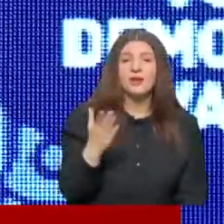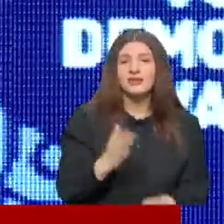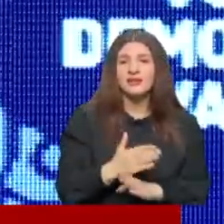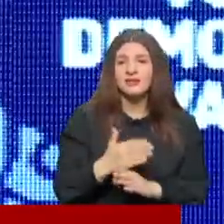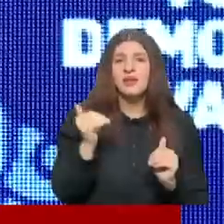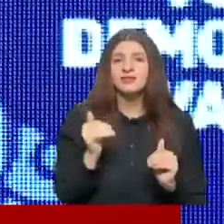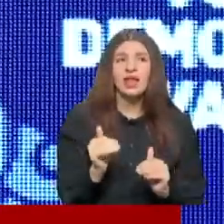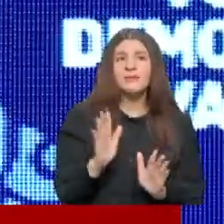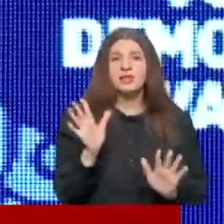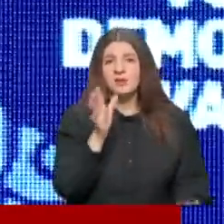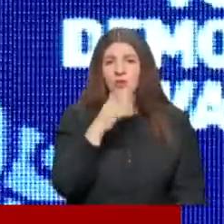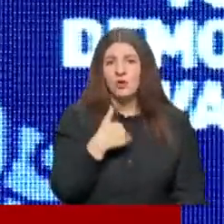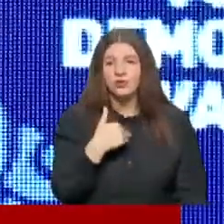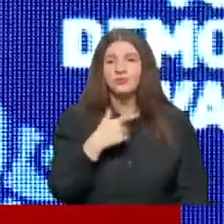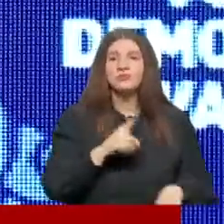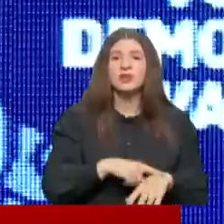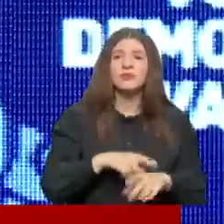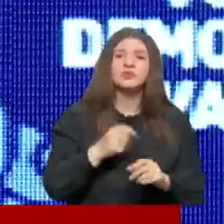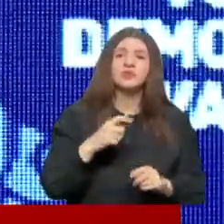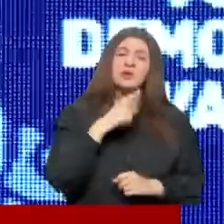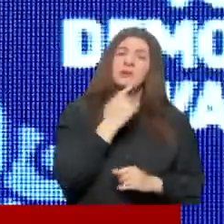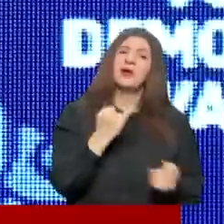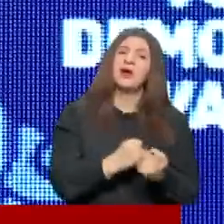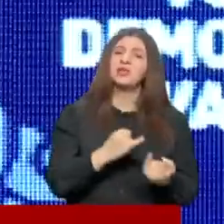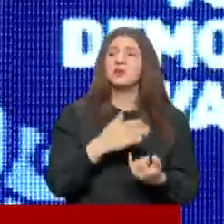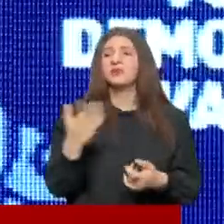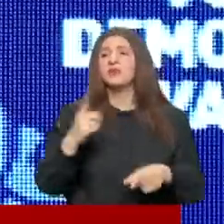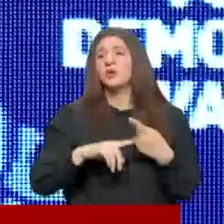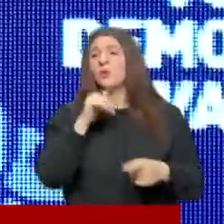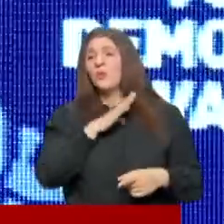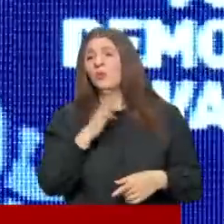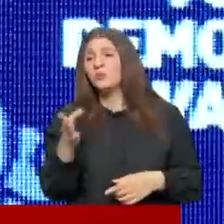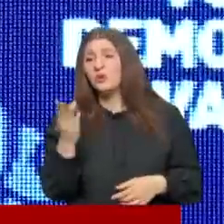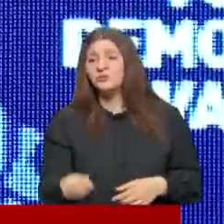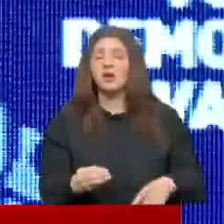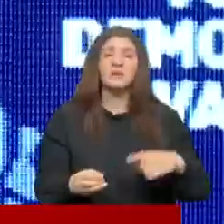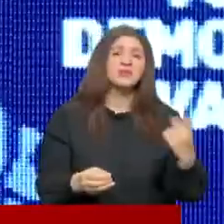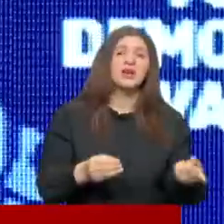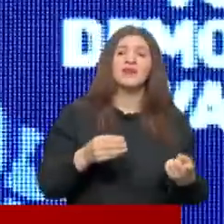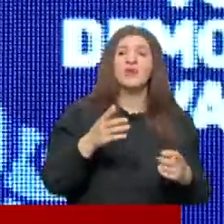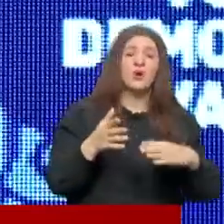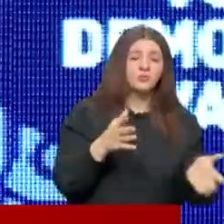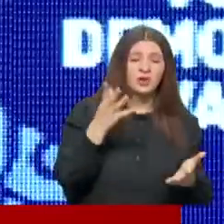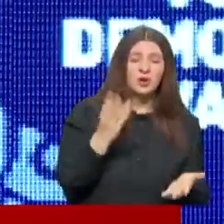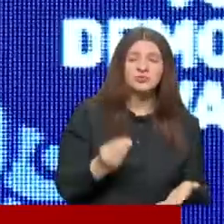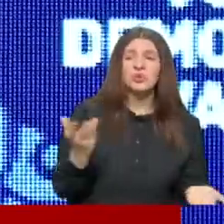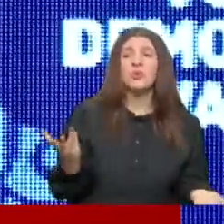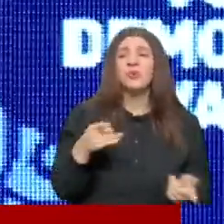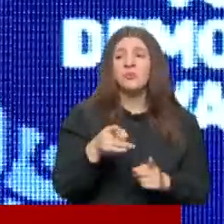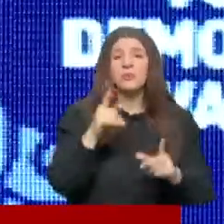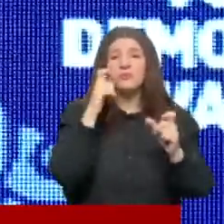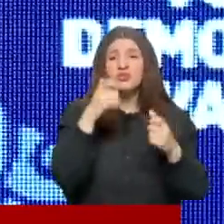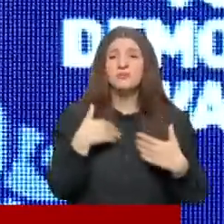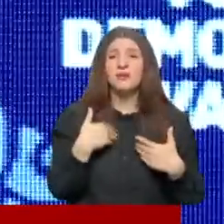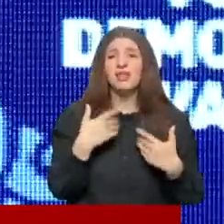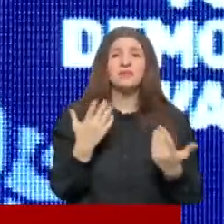neden gelemediklerini biliyorum. Devir çok zor be kardeşim. Bir tarafta Kılıçdaroğlu olacak, bir tarafta öbürü olacak. Böyle bir